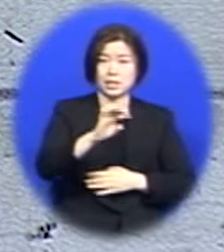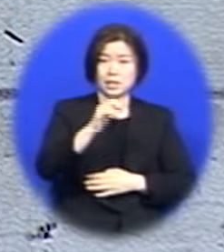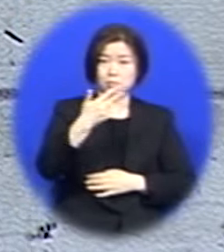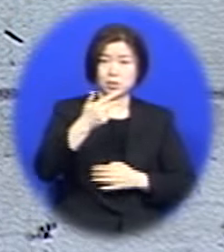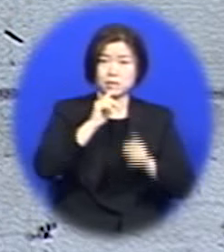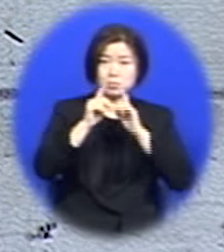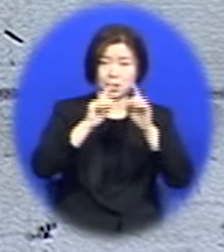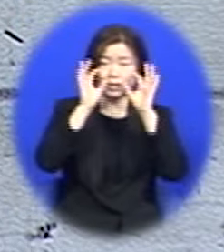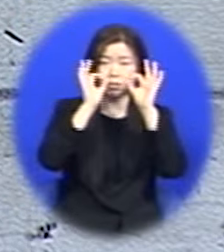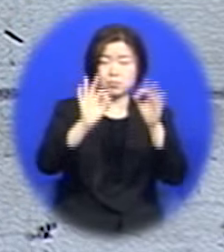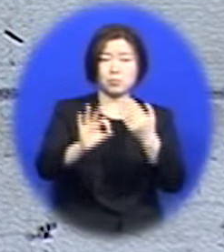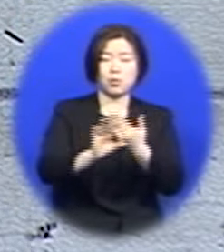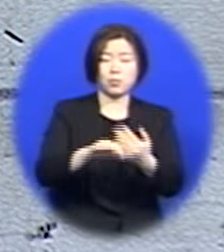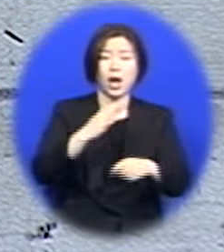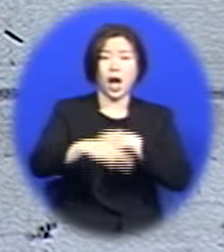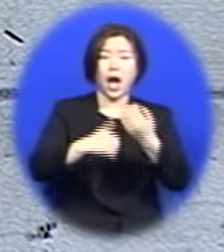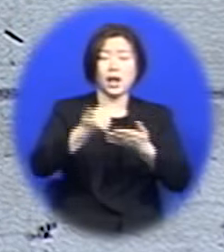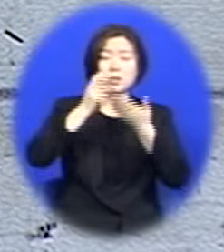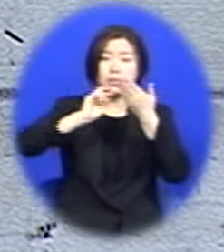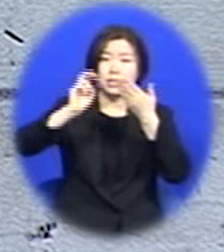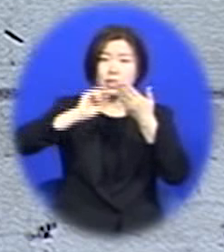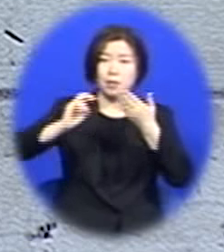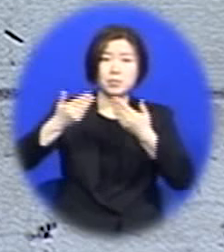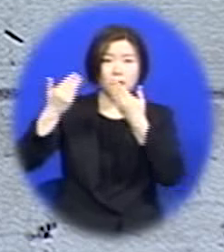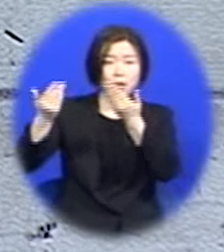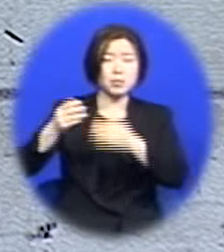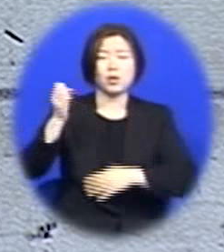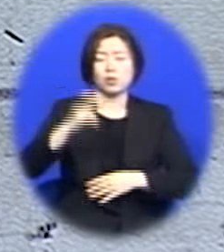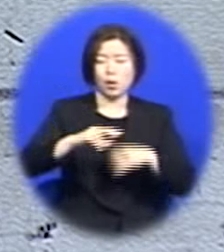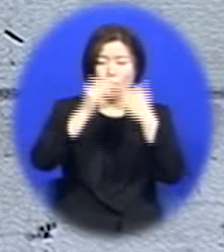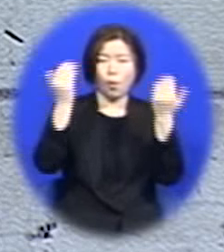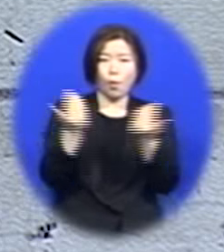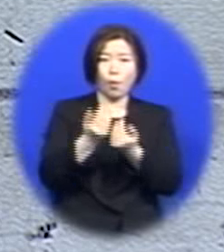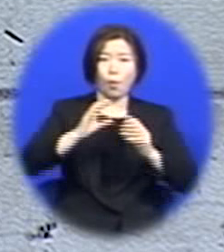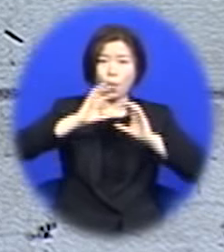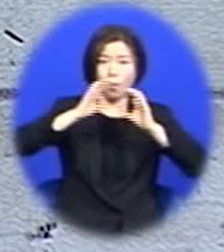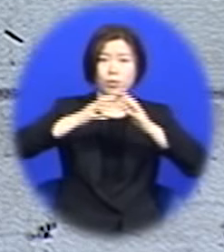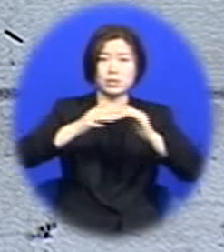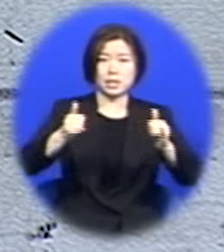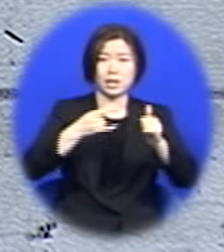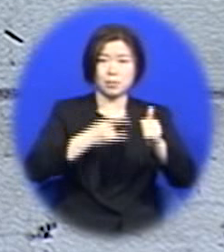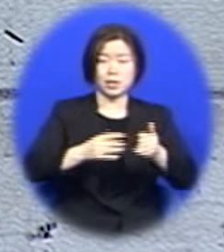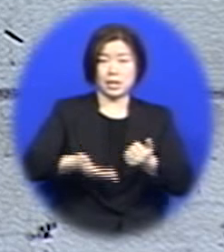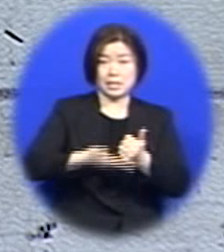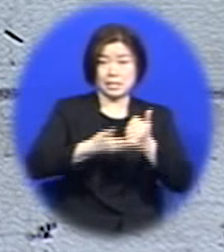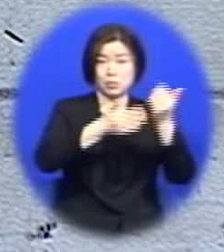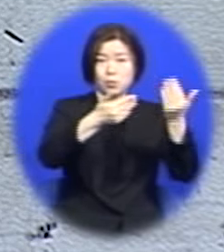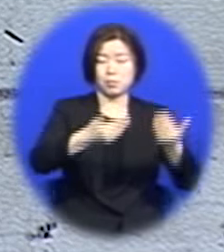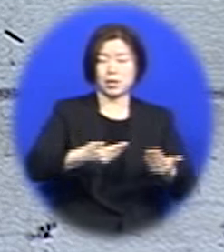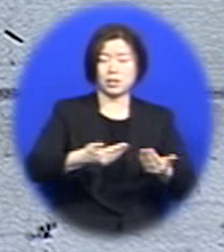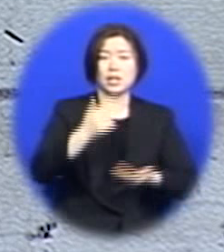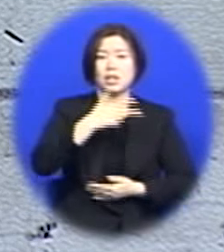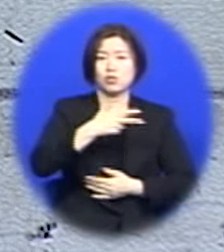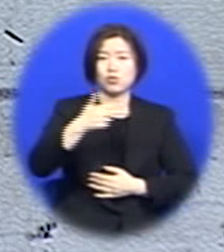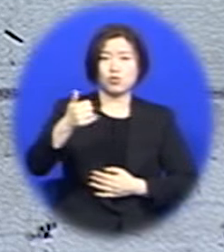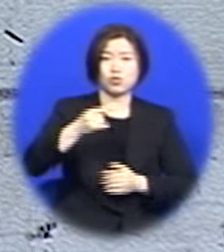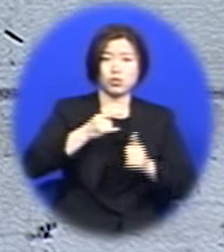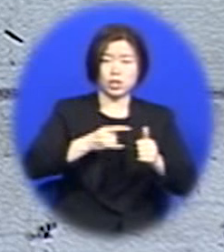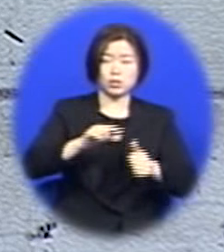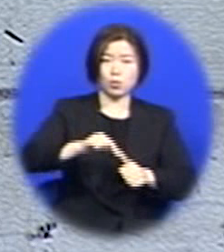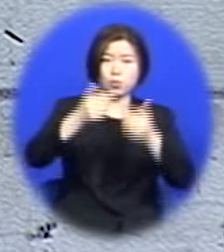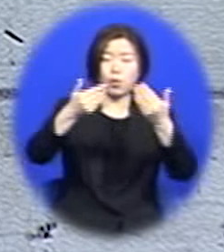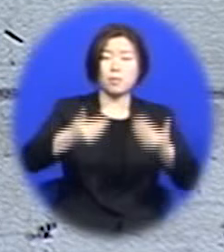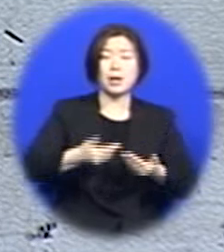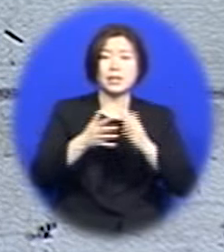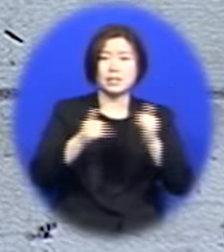말씀해 보면 하나님을 찬미하며 또 온 백성에게 칭송을 받으니 주께서 구원받는 사람을